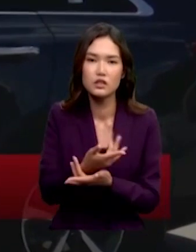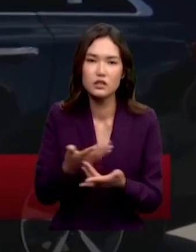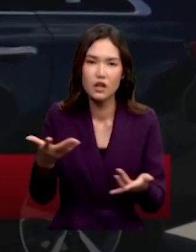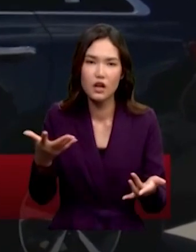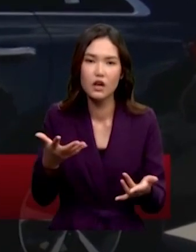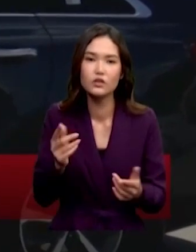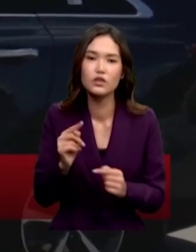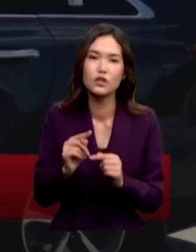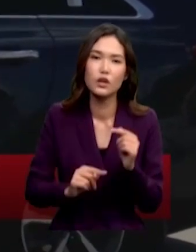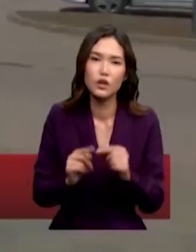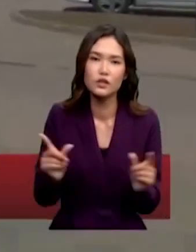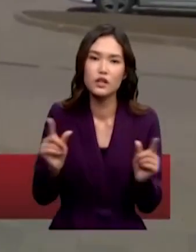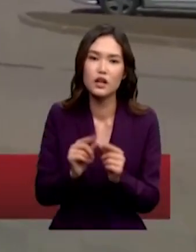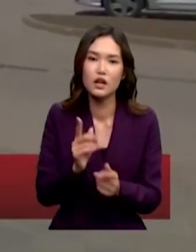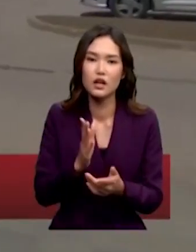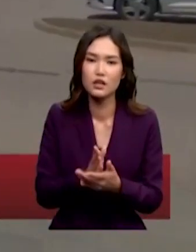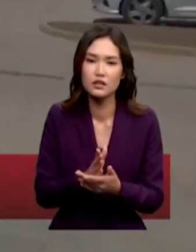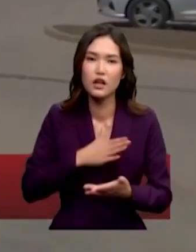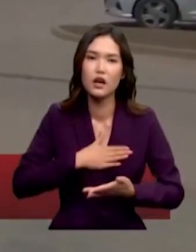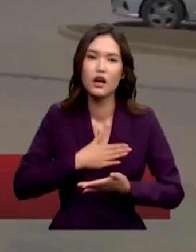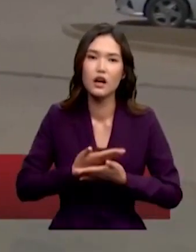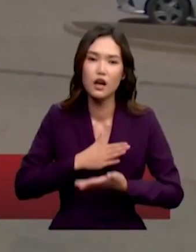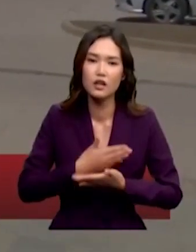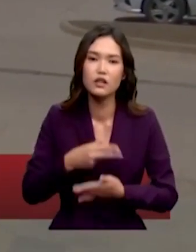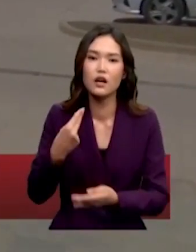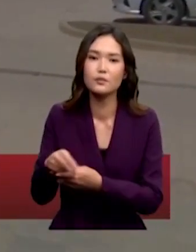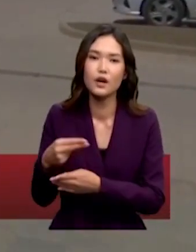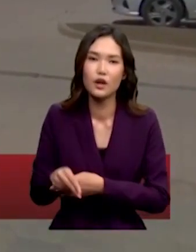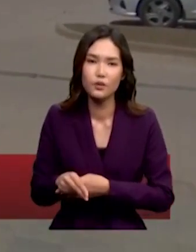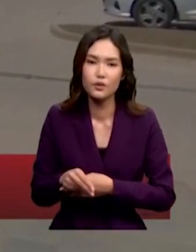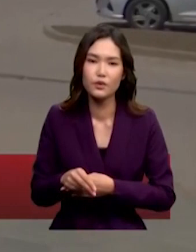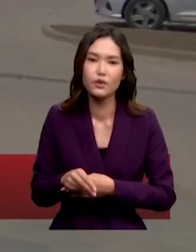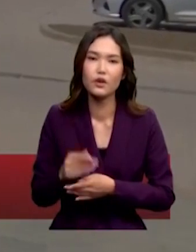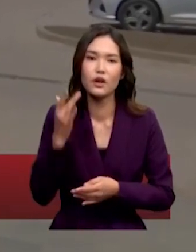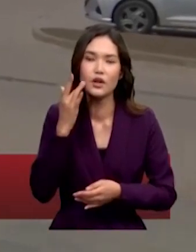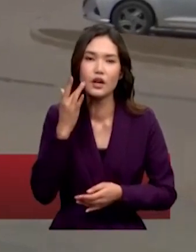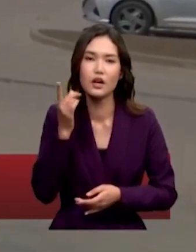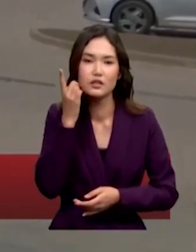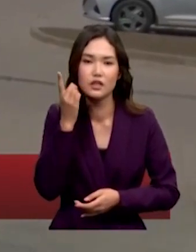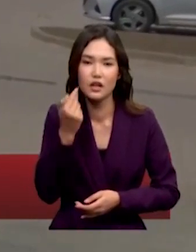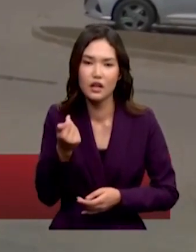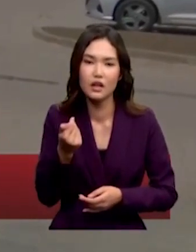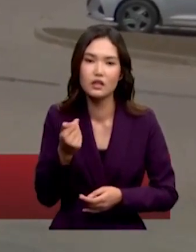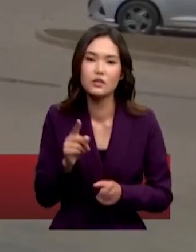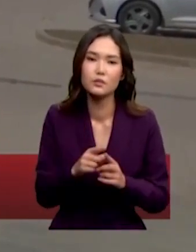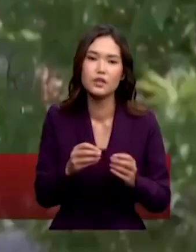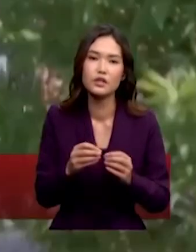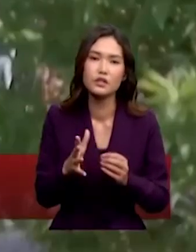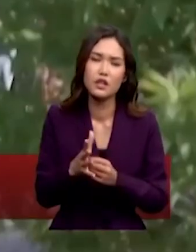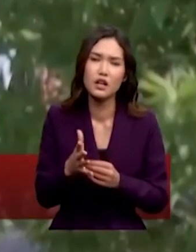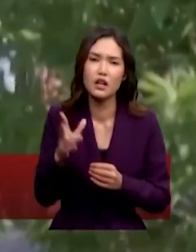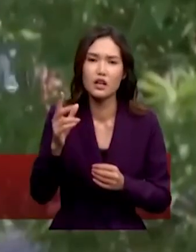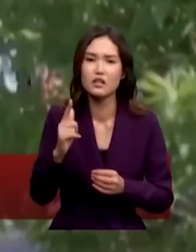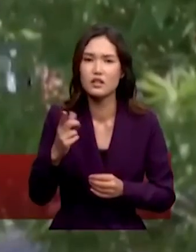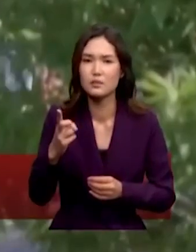стоит 3 390. В активе ты покупаешь сейчас за 2 900, а получаешь всего 15 гигабайт.